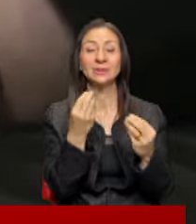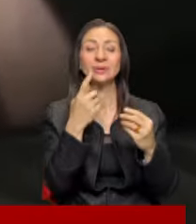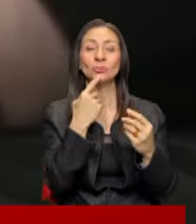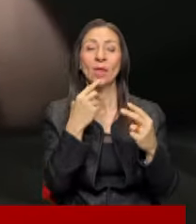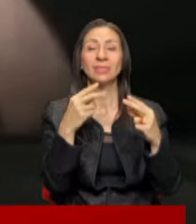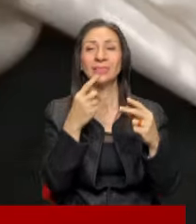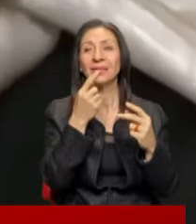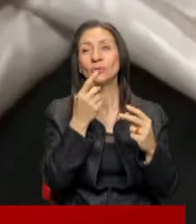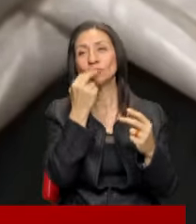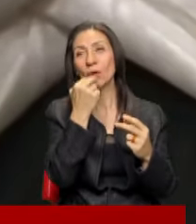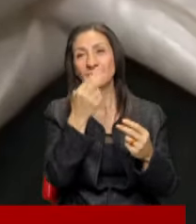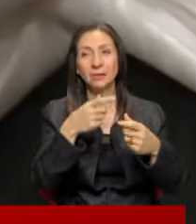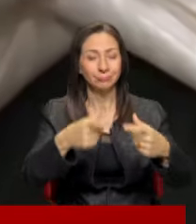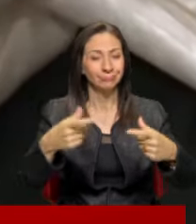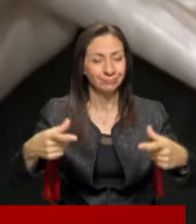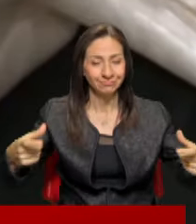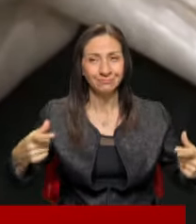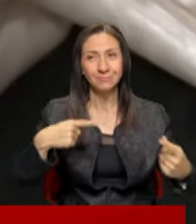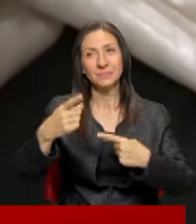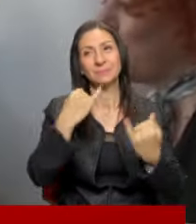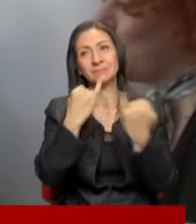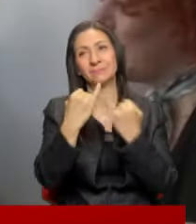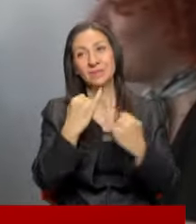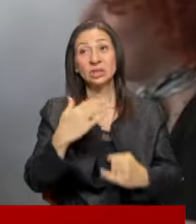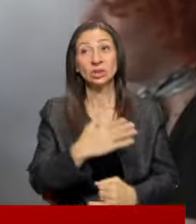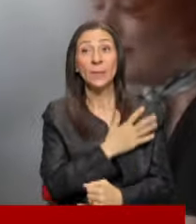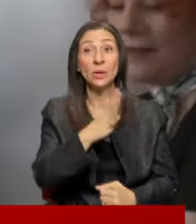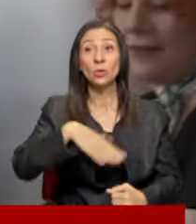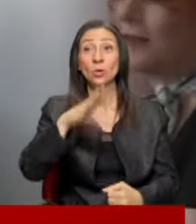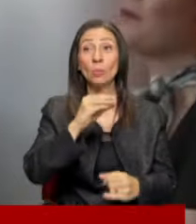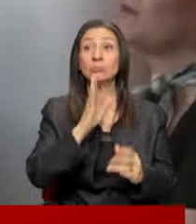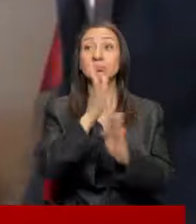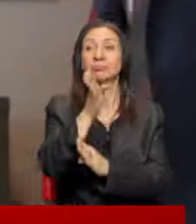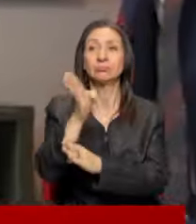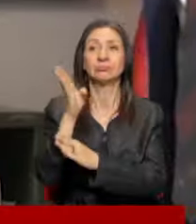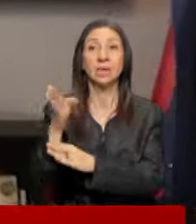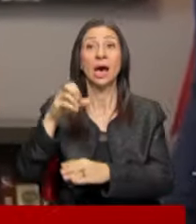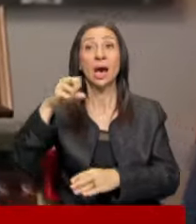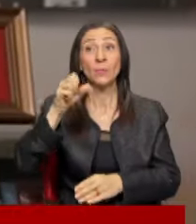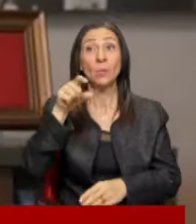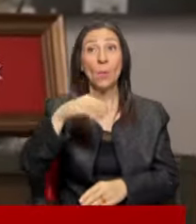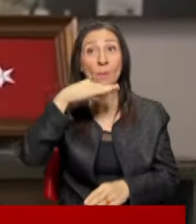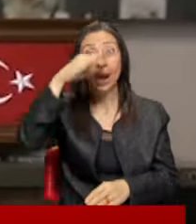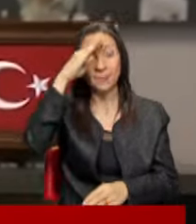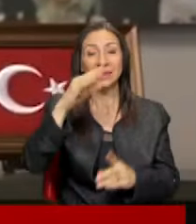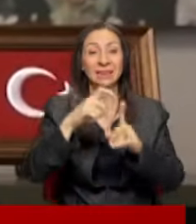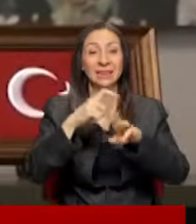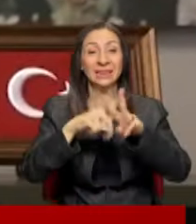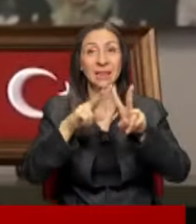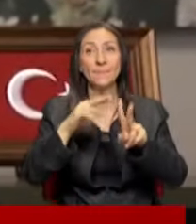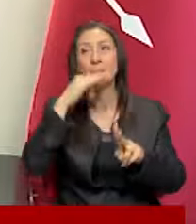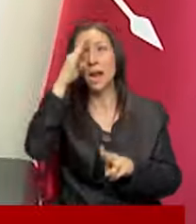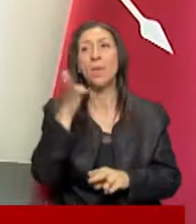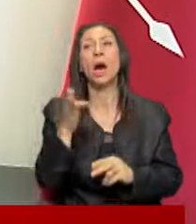ikramlarla ağırladı siyasi partiler birbirlerini CHP tüm partilere gitti AK Parti Bu bayramda da den Parti